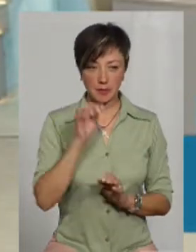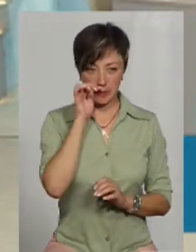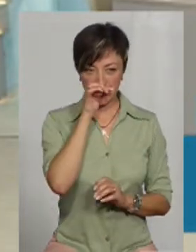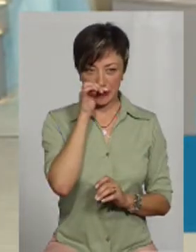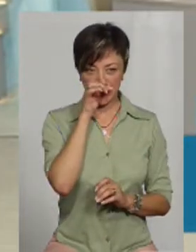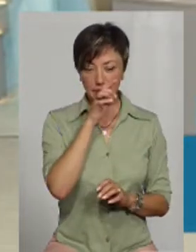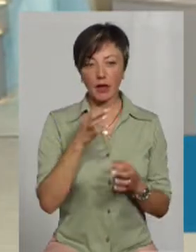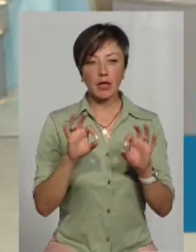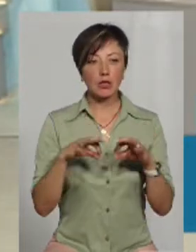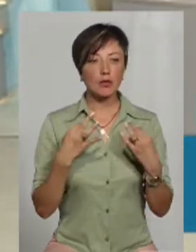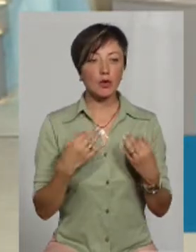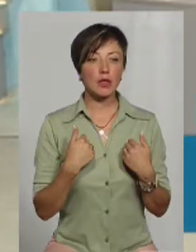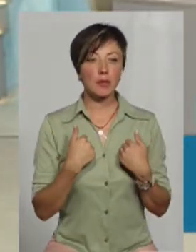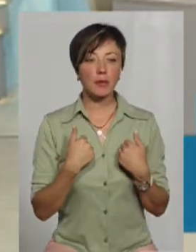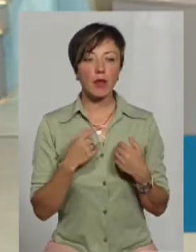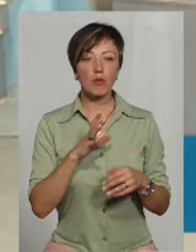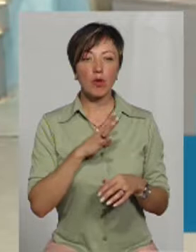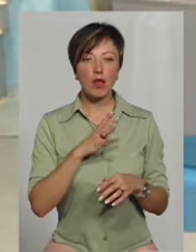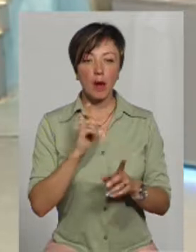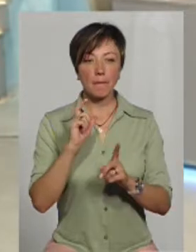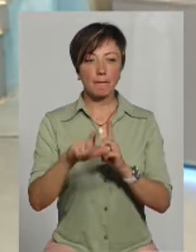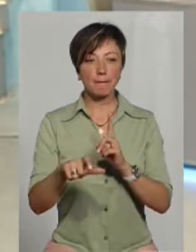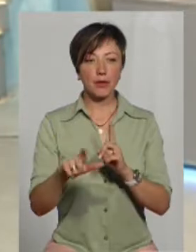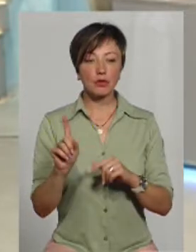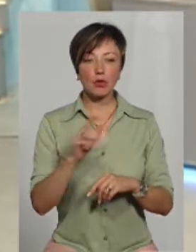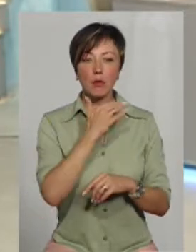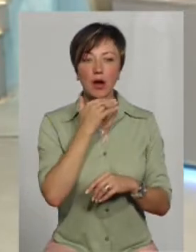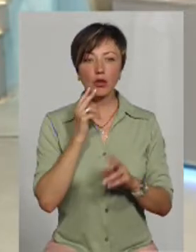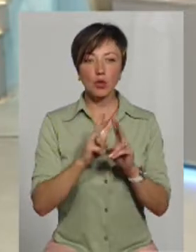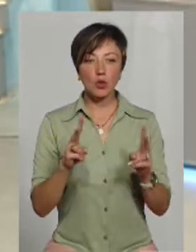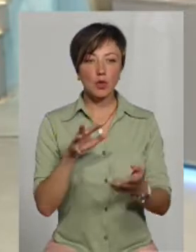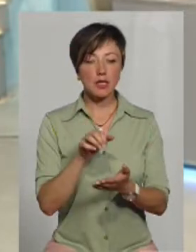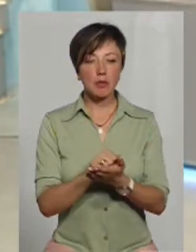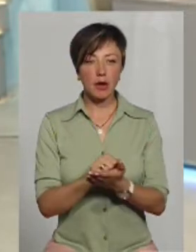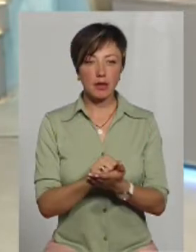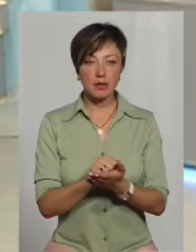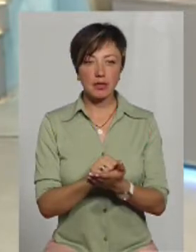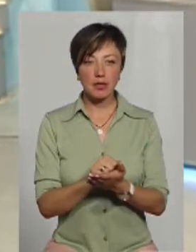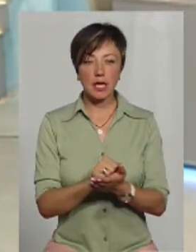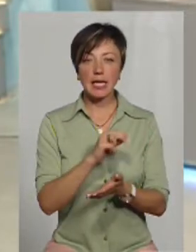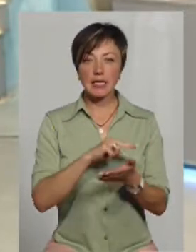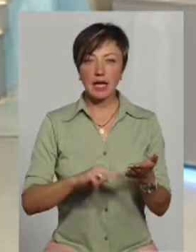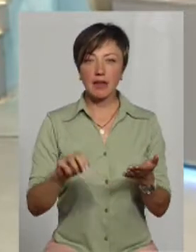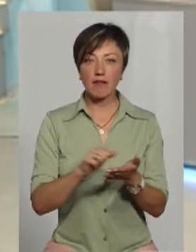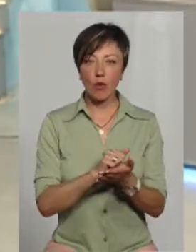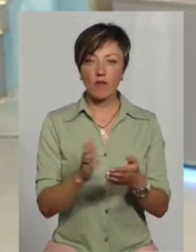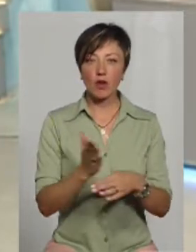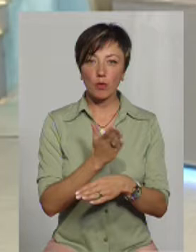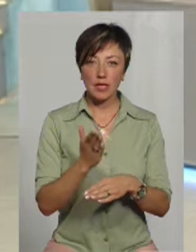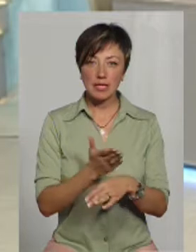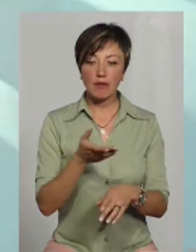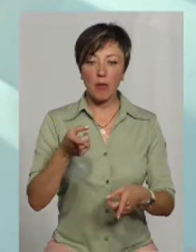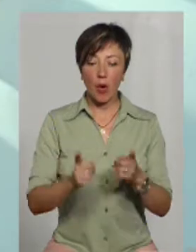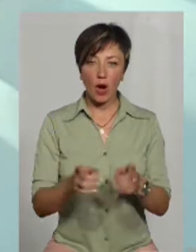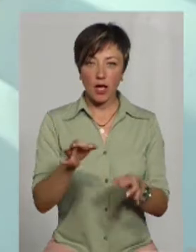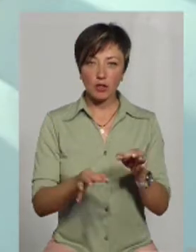я чуть-чуть ставлю. Ну, там була така репліка, що багато хто займається сертифікованим там виробництвом